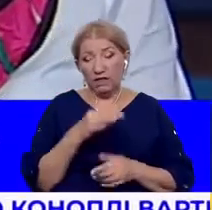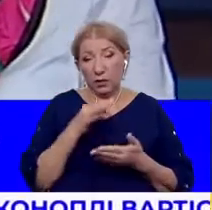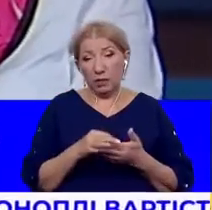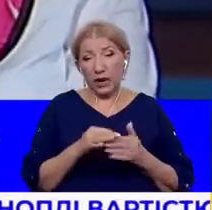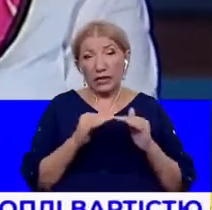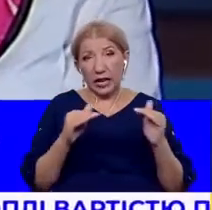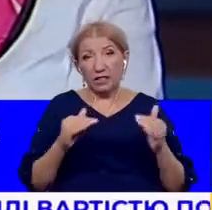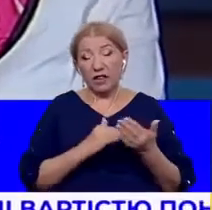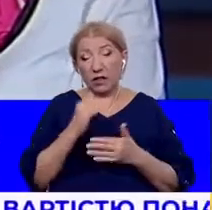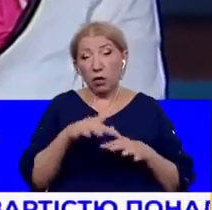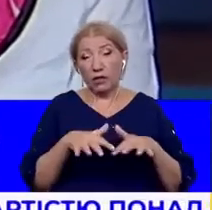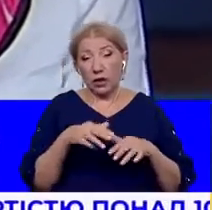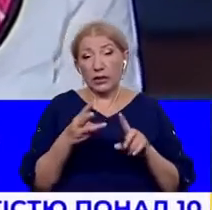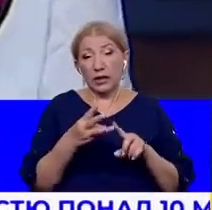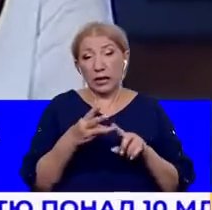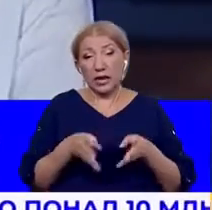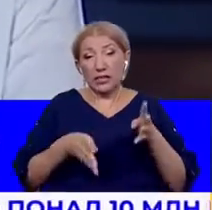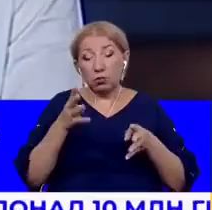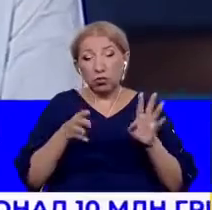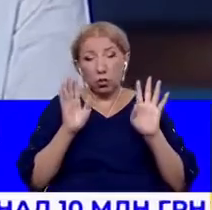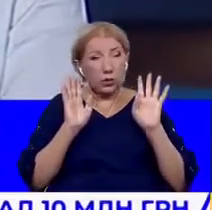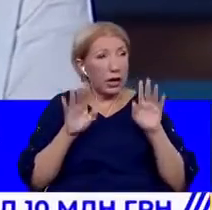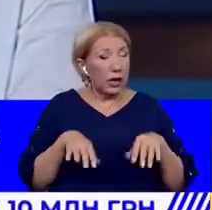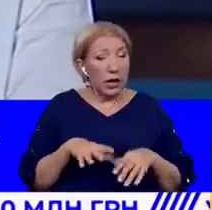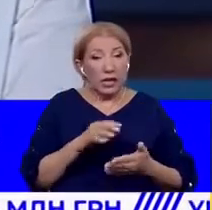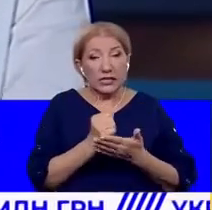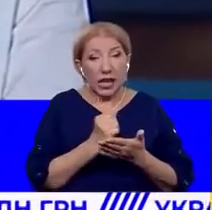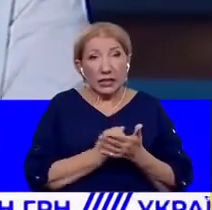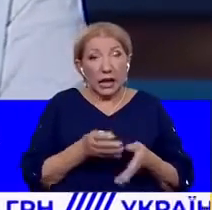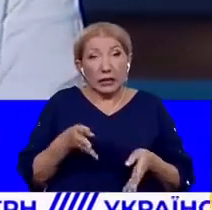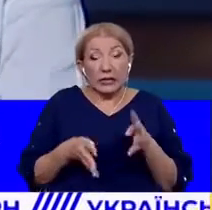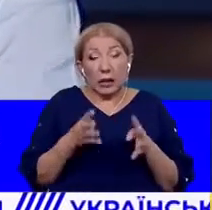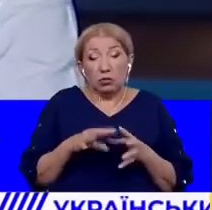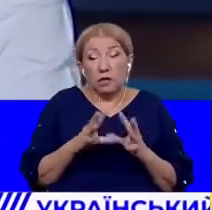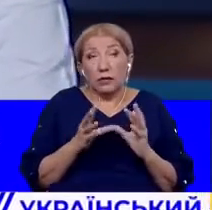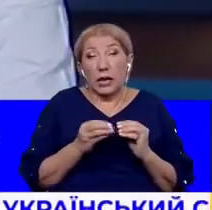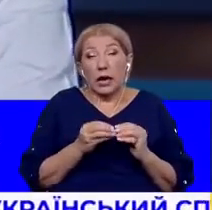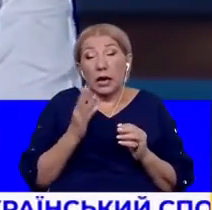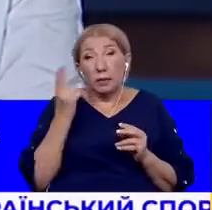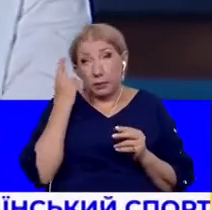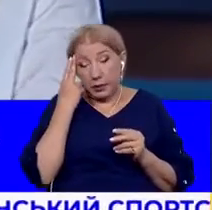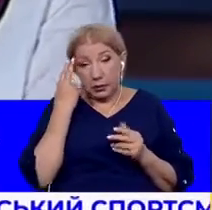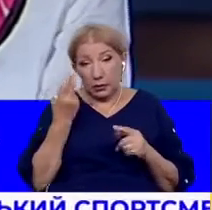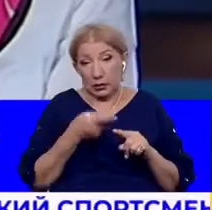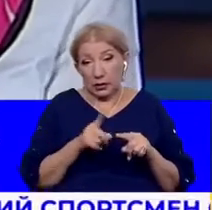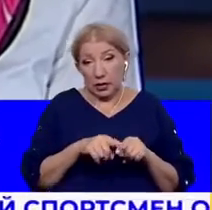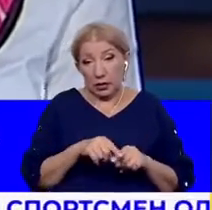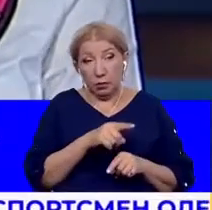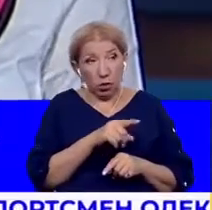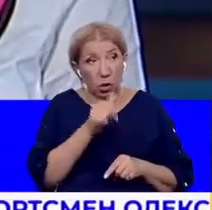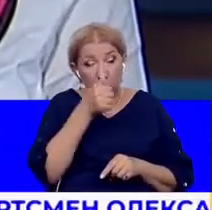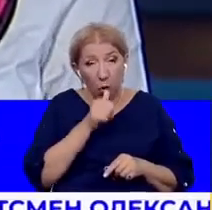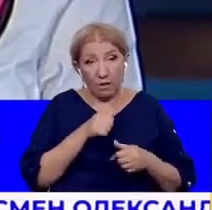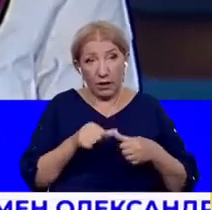рівні Верховної Ради. Третє – забудова. Забудову і стандарти забудови взагалі – це пряма функція профільного